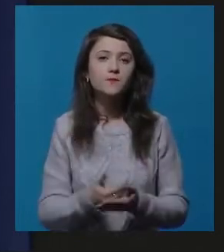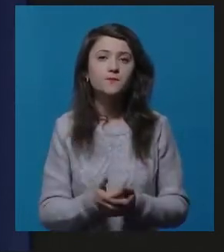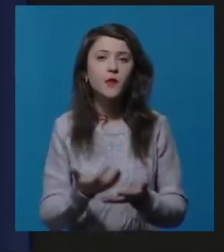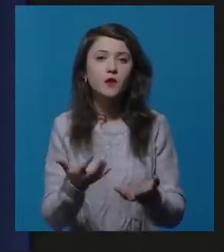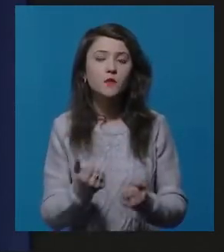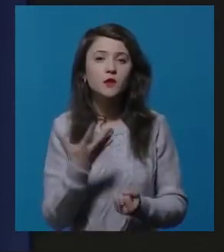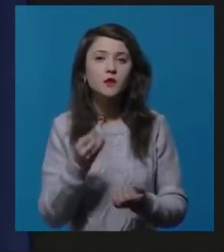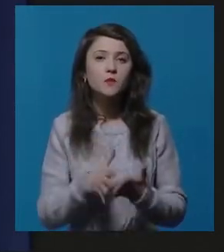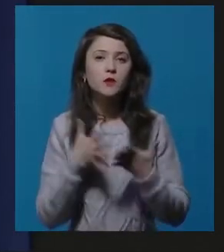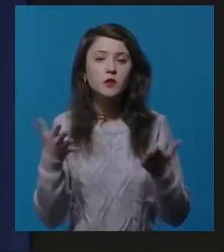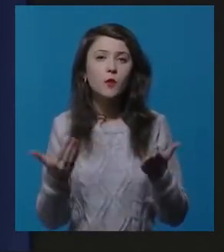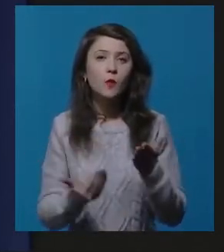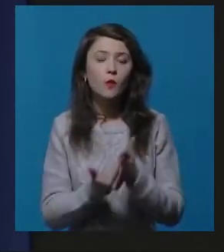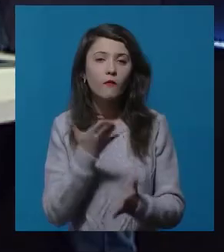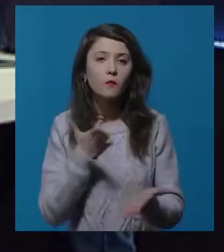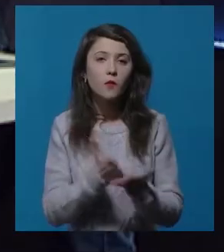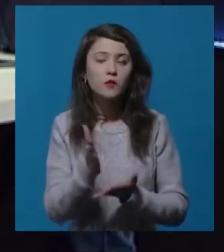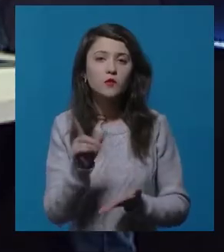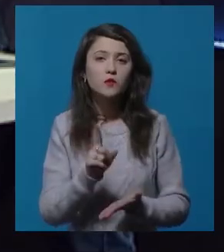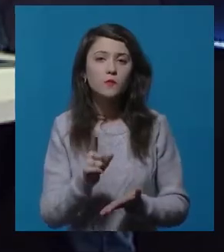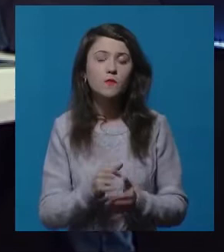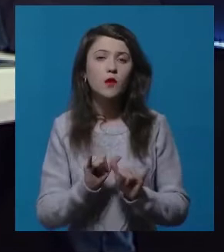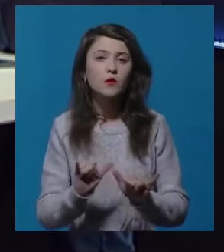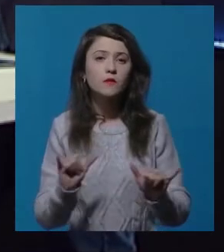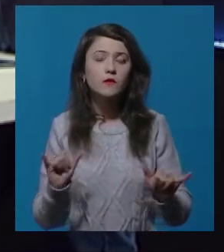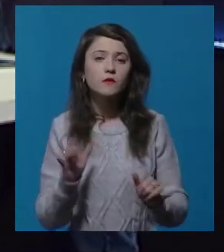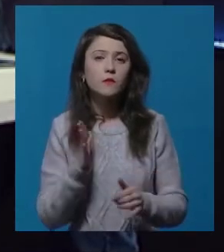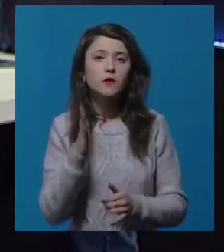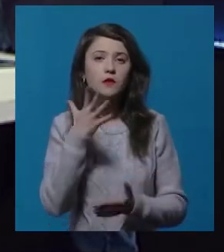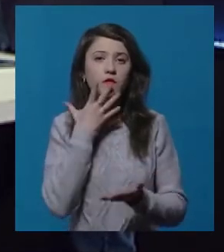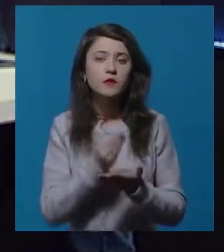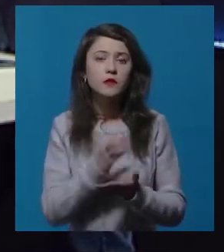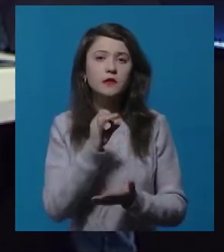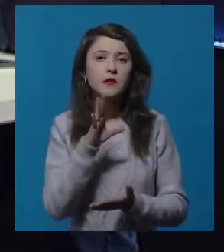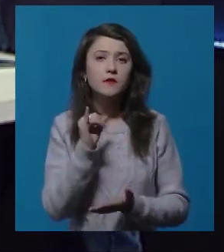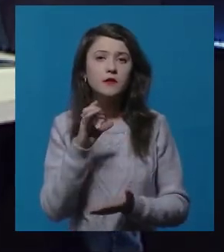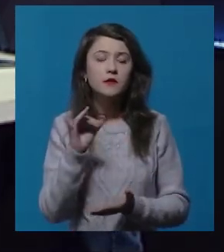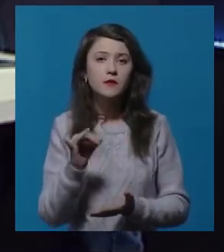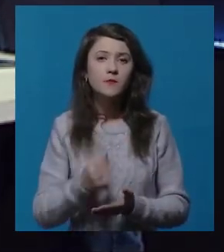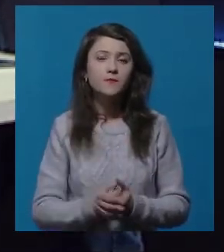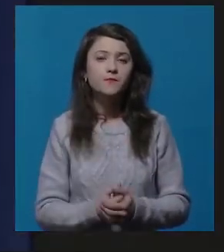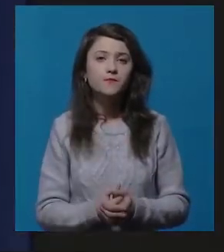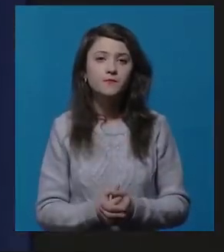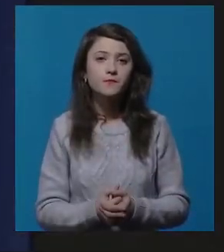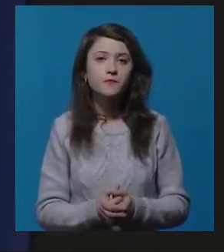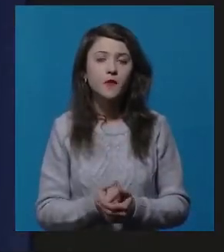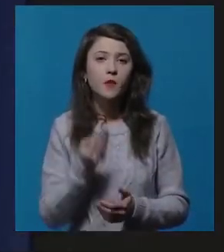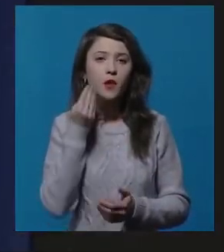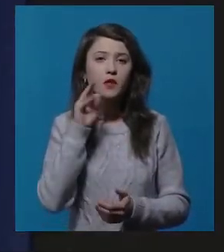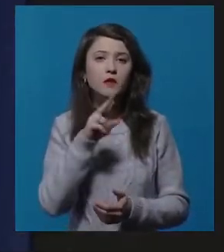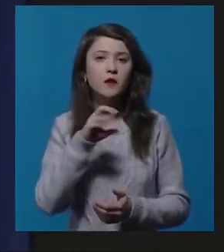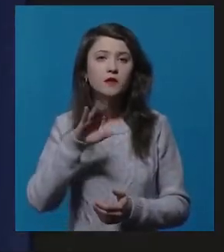ще більш новий поштовх для того, щоб розвивати подальші свої сервіси, для того, щоб покращити якість